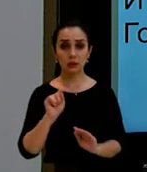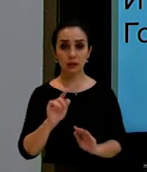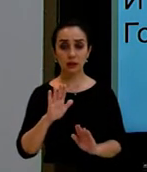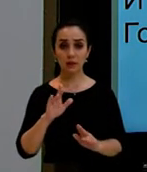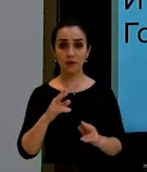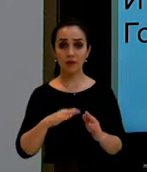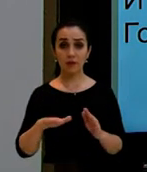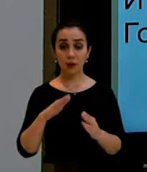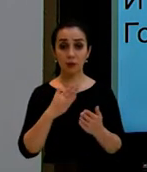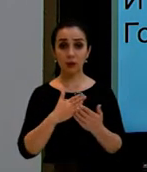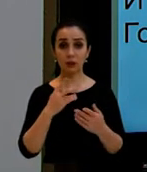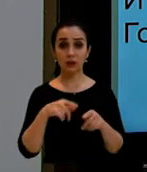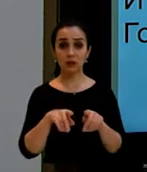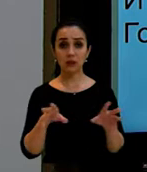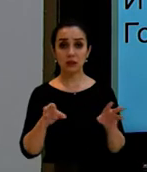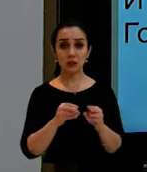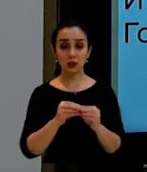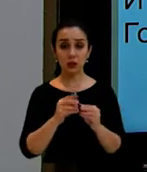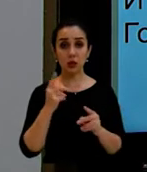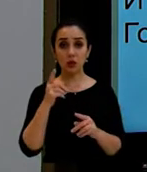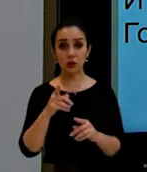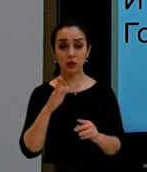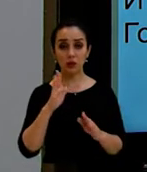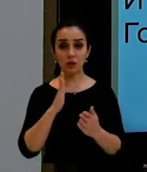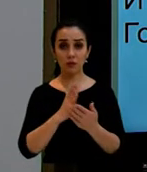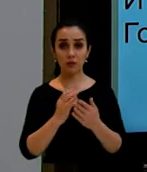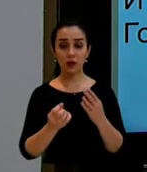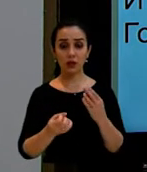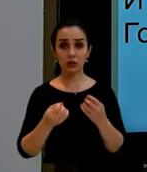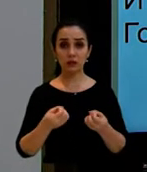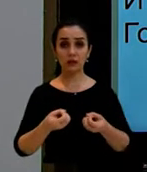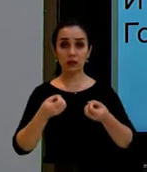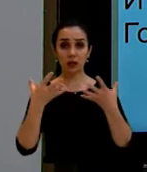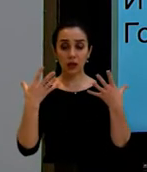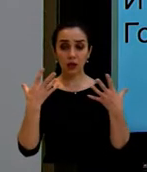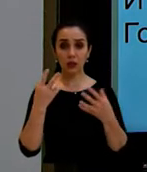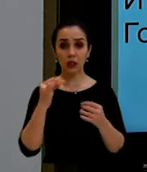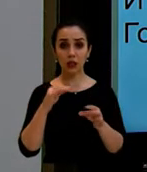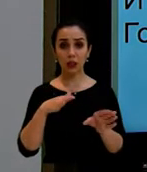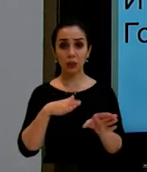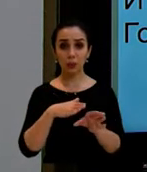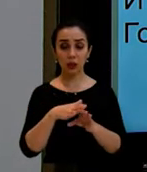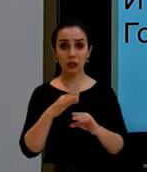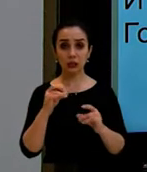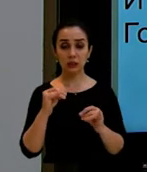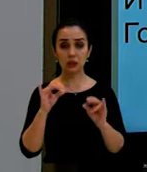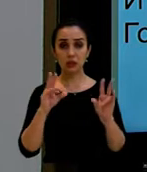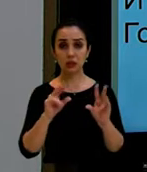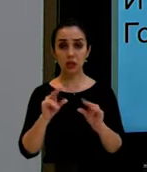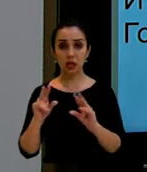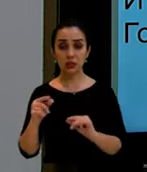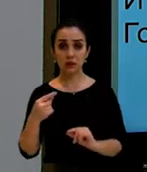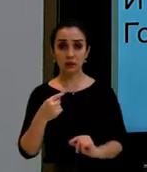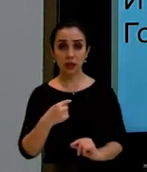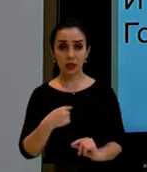во мгле заледенелой, она восходит ярче и полней, и счастлив